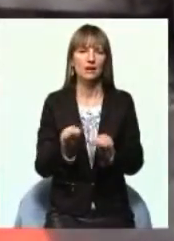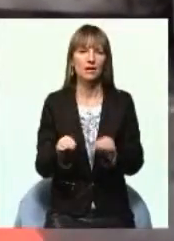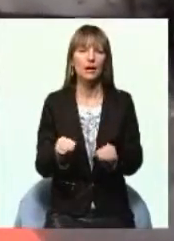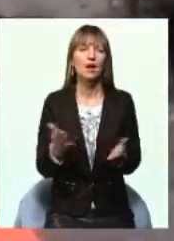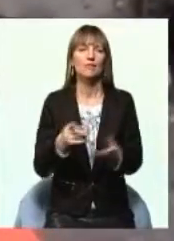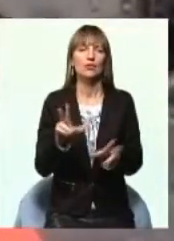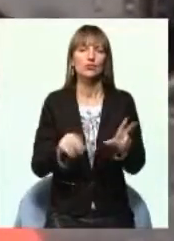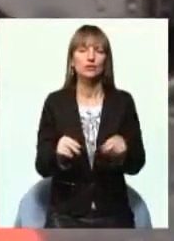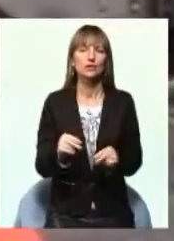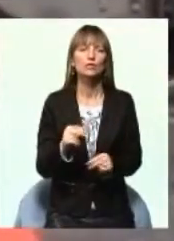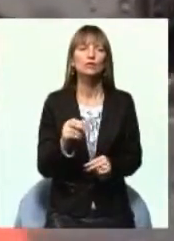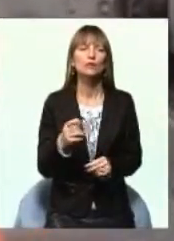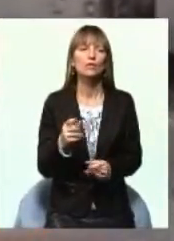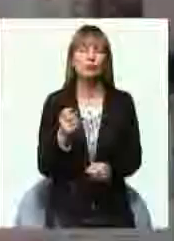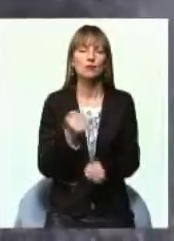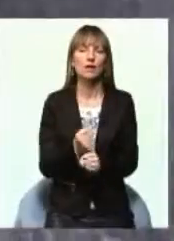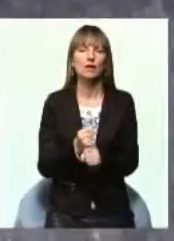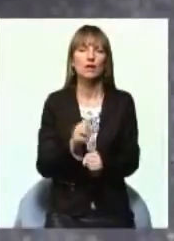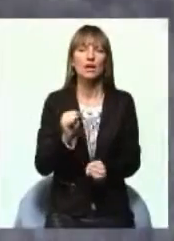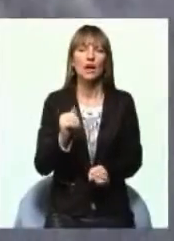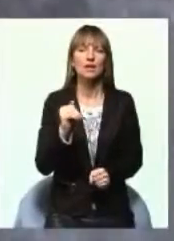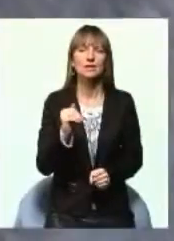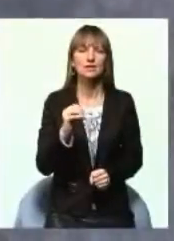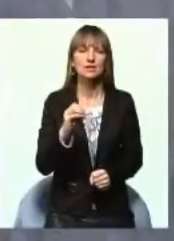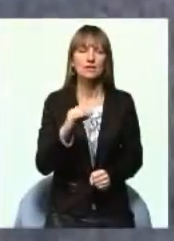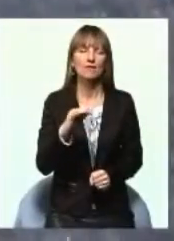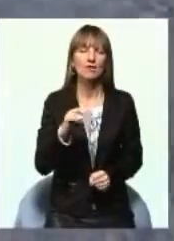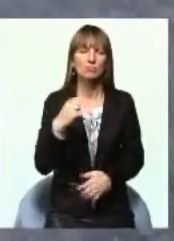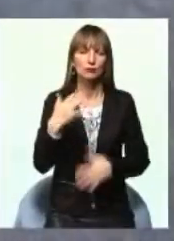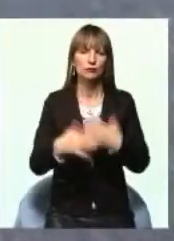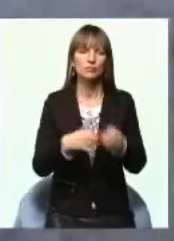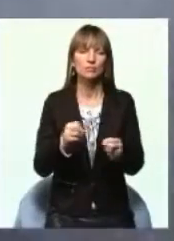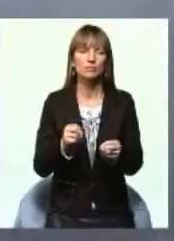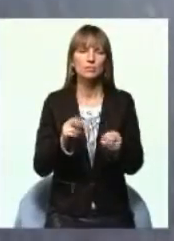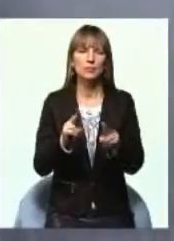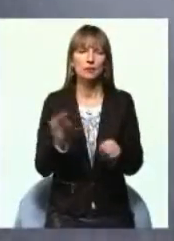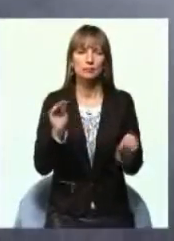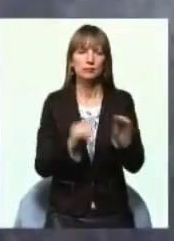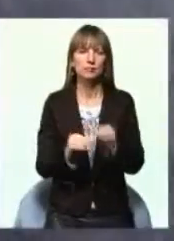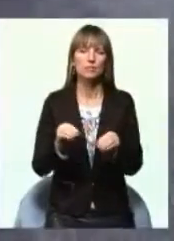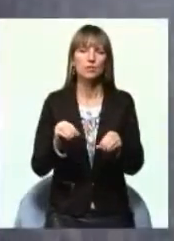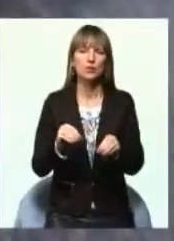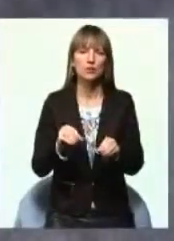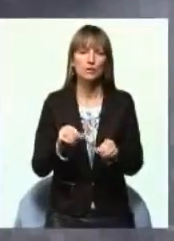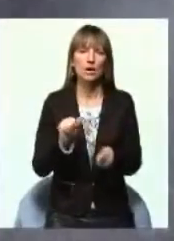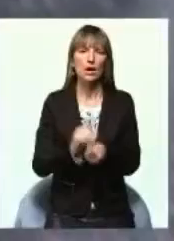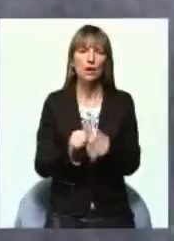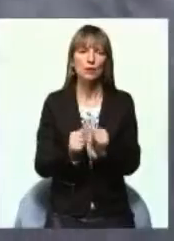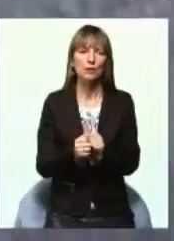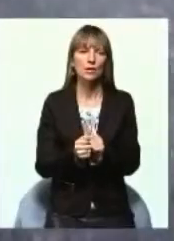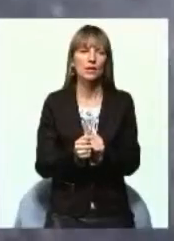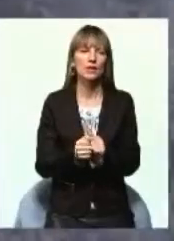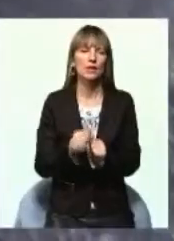ви гадаєте, з чого ж виготовляють асфальт? Його замішують у відповідних пропорціях – із піску, каміння та